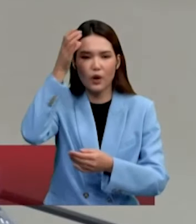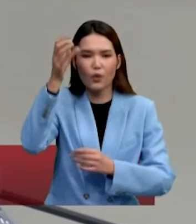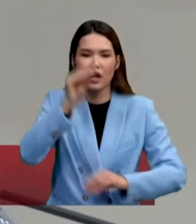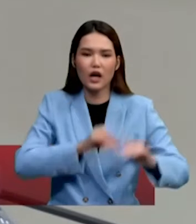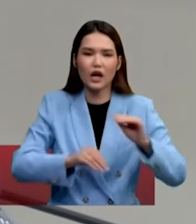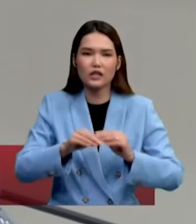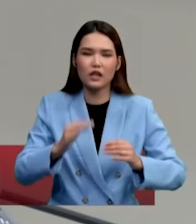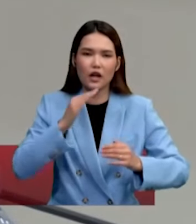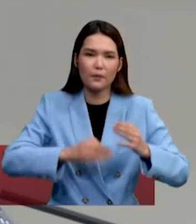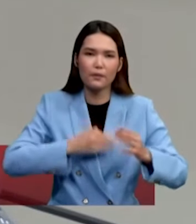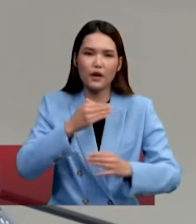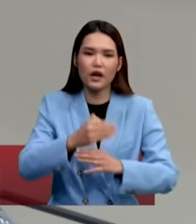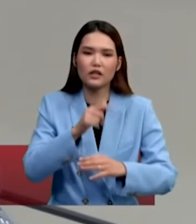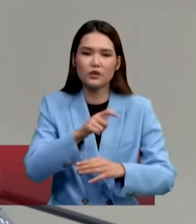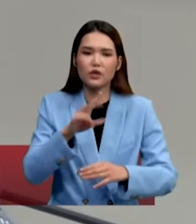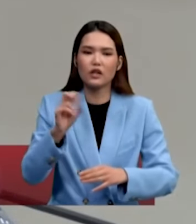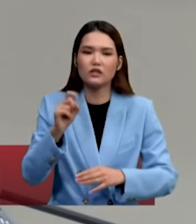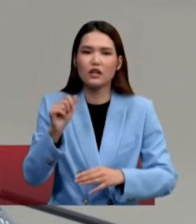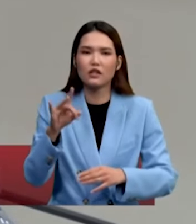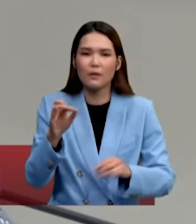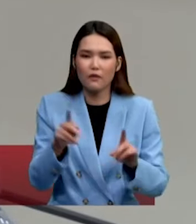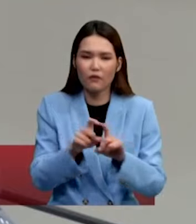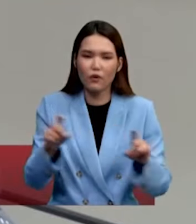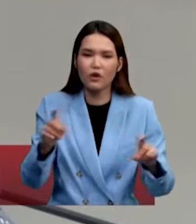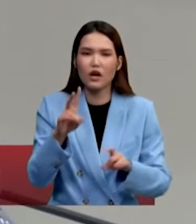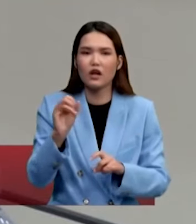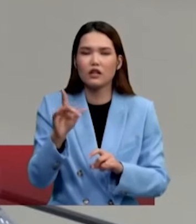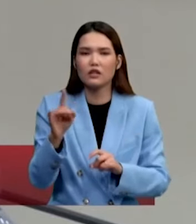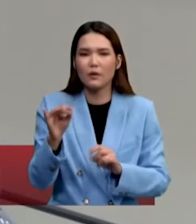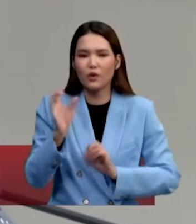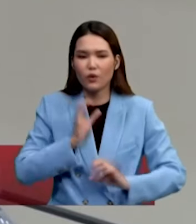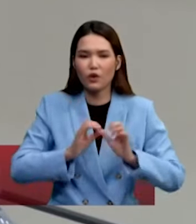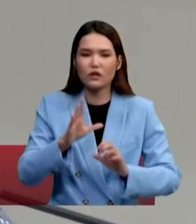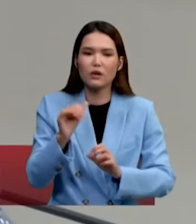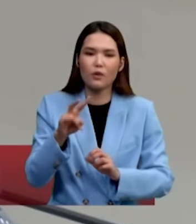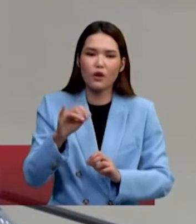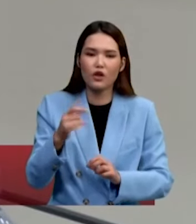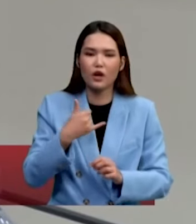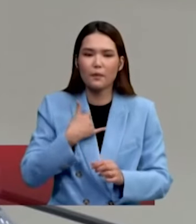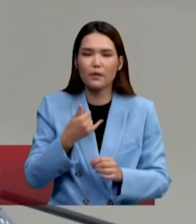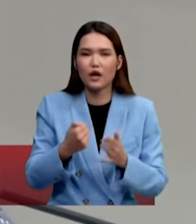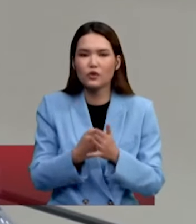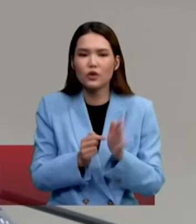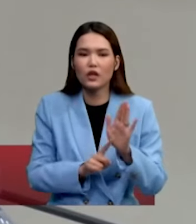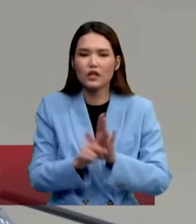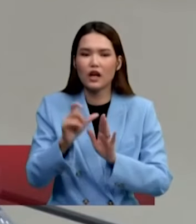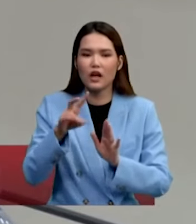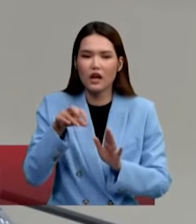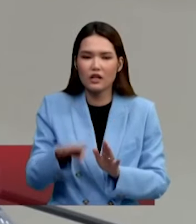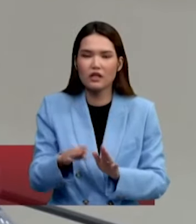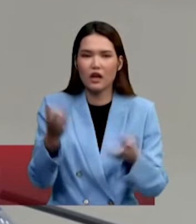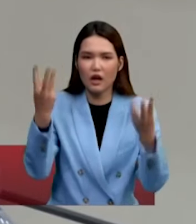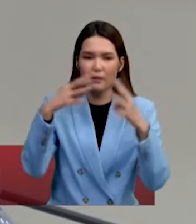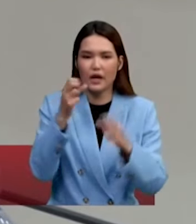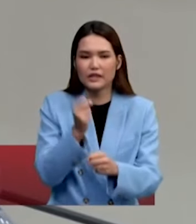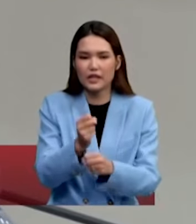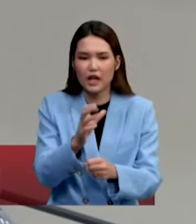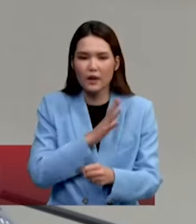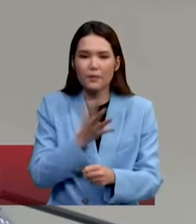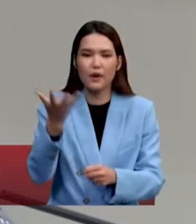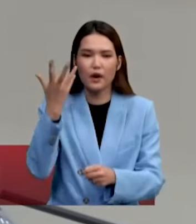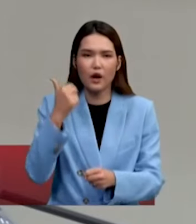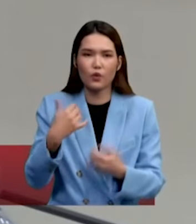платформу здесь. Это Назарбаевская школа, Назарбаев университет, Булашак. То есть мы на начальном этапе профинансировали все. Теперь, когда